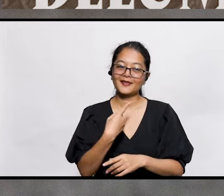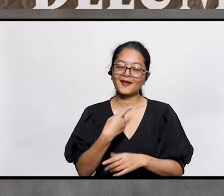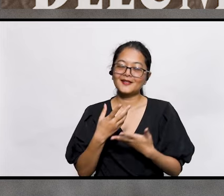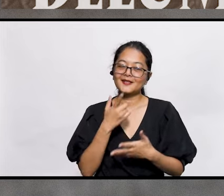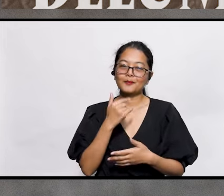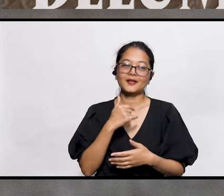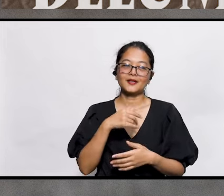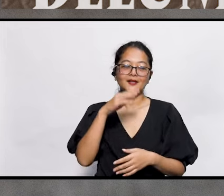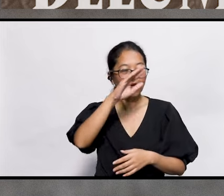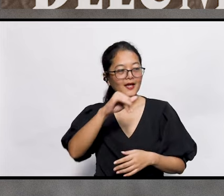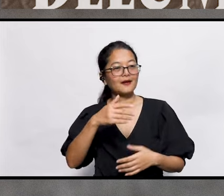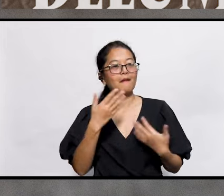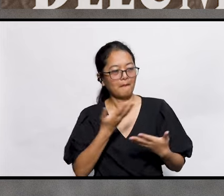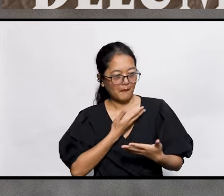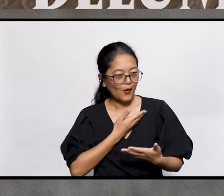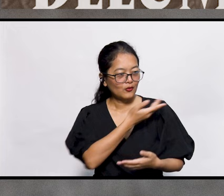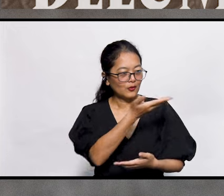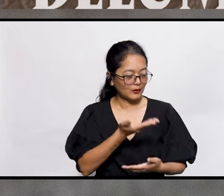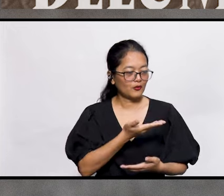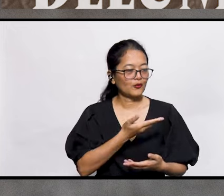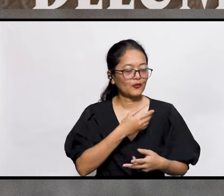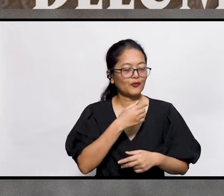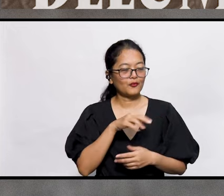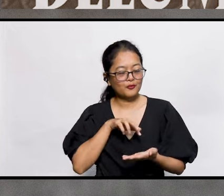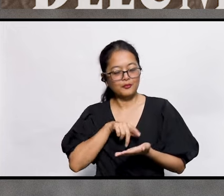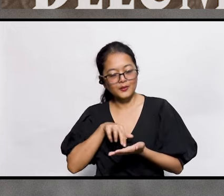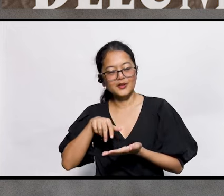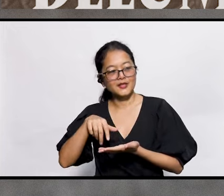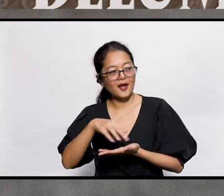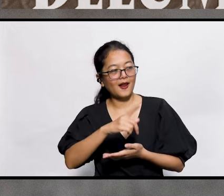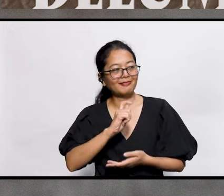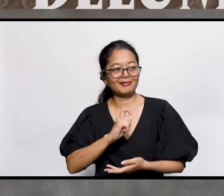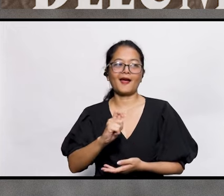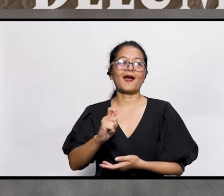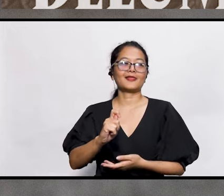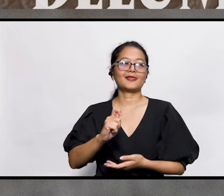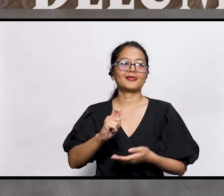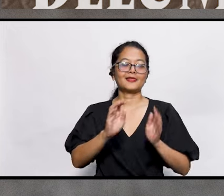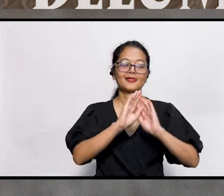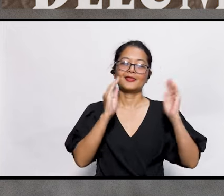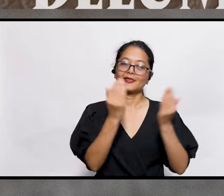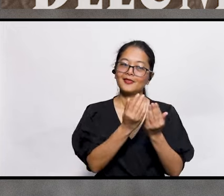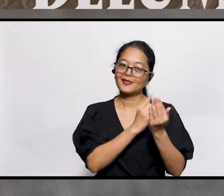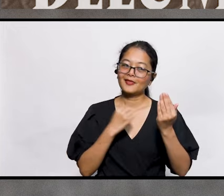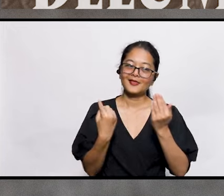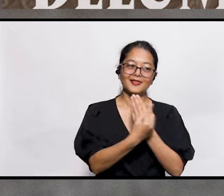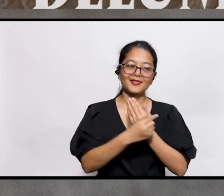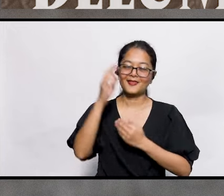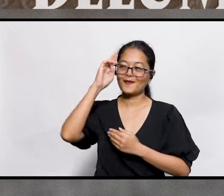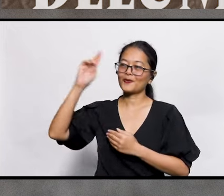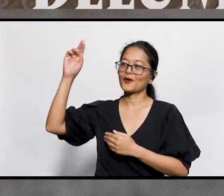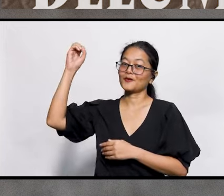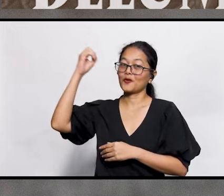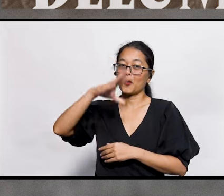kota selama 7 hari mau enggak kita dengan taat ingat ya Tuhan tidak ngomong sama orang Israel loh Tuhan ngomong sama